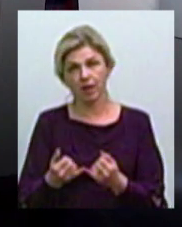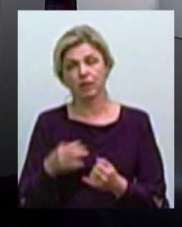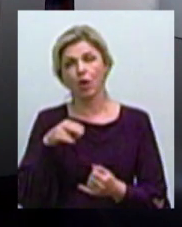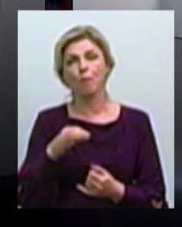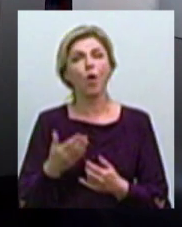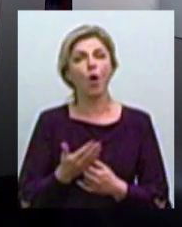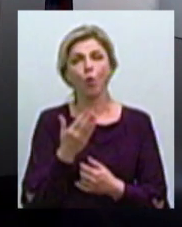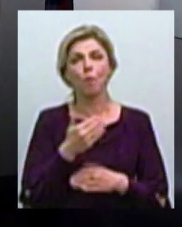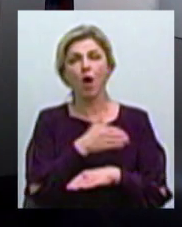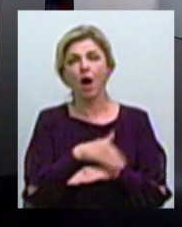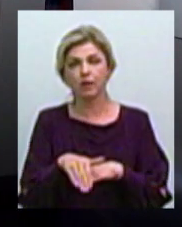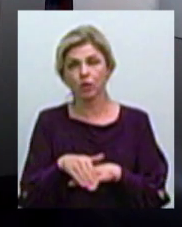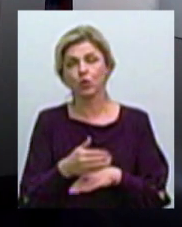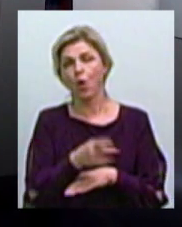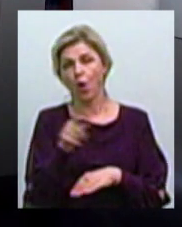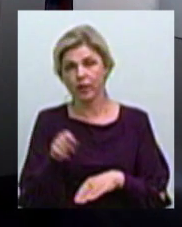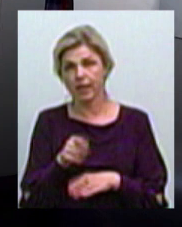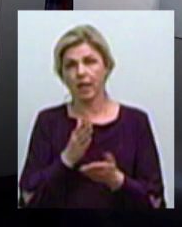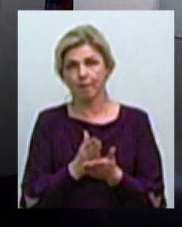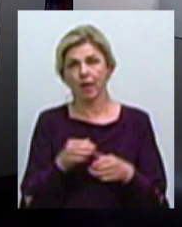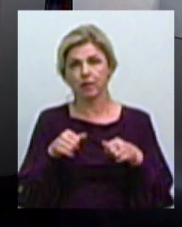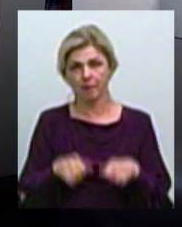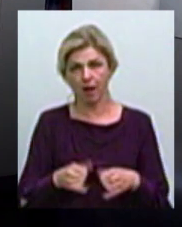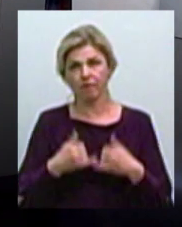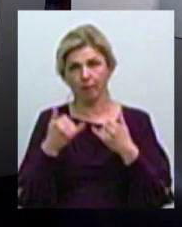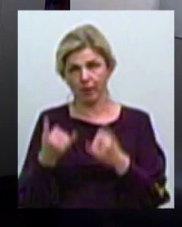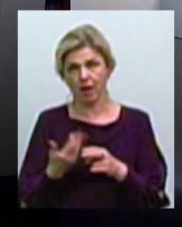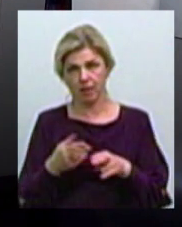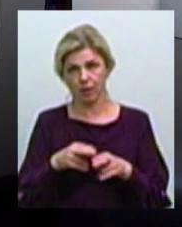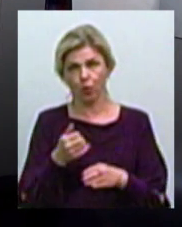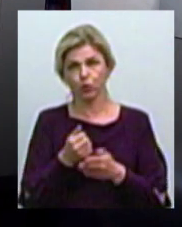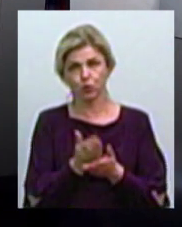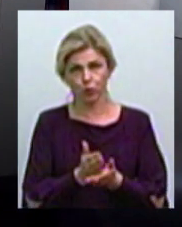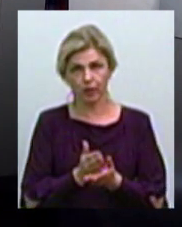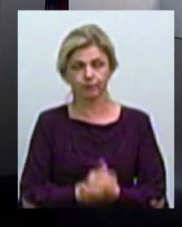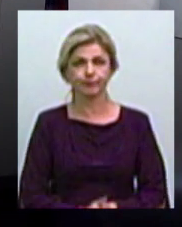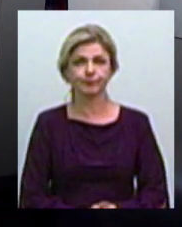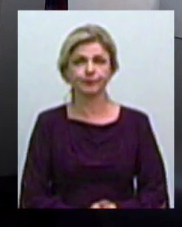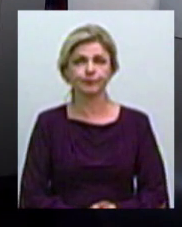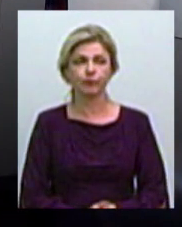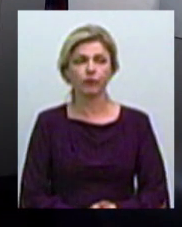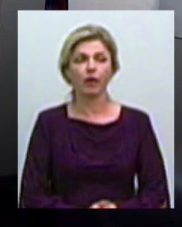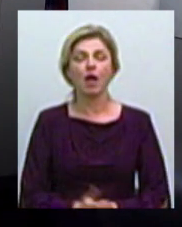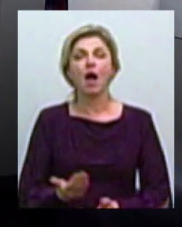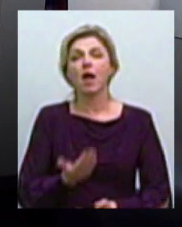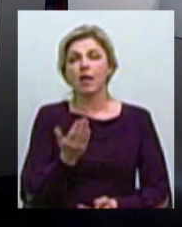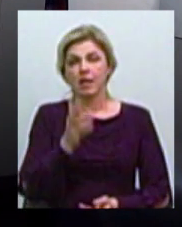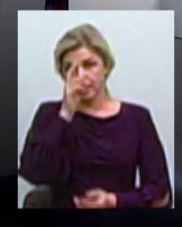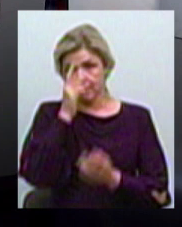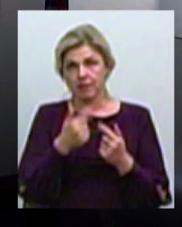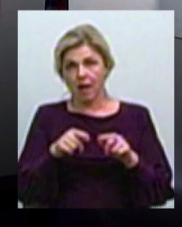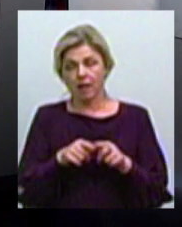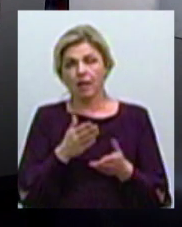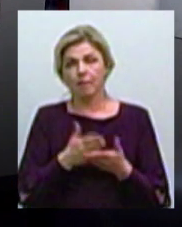какому адресу они имеют право предоставлять эти услуги, в какие страны они имеют